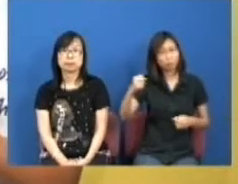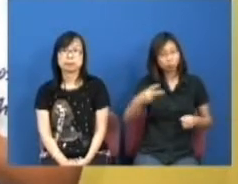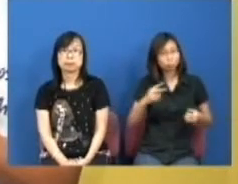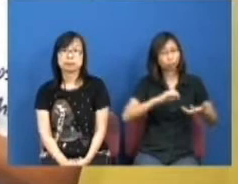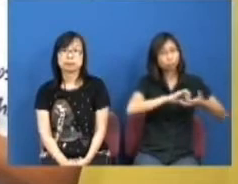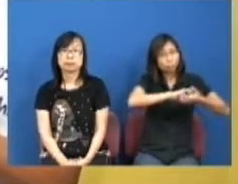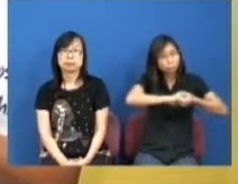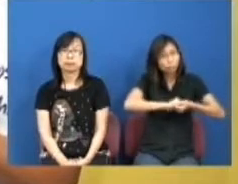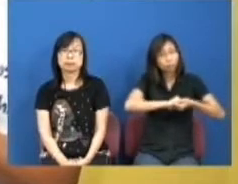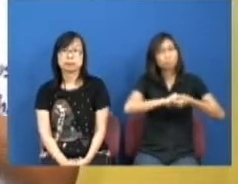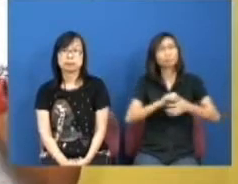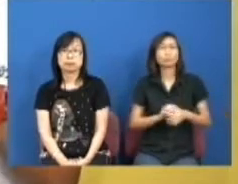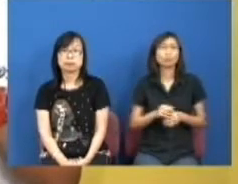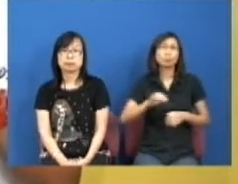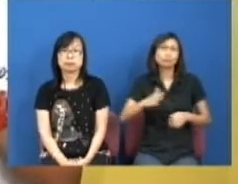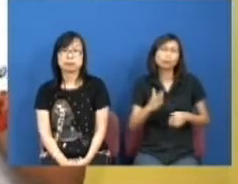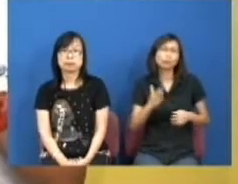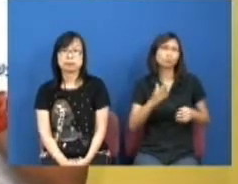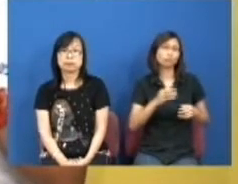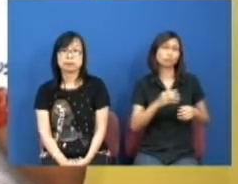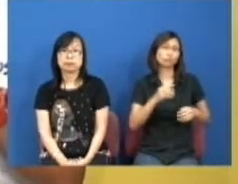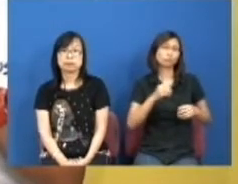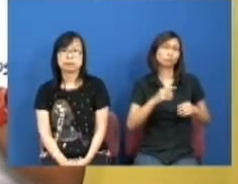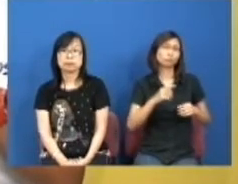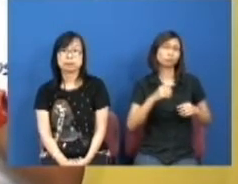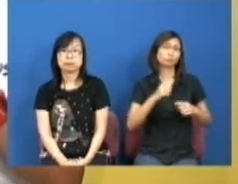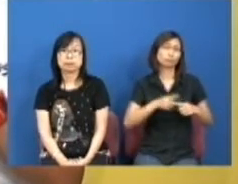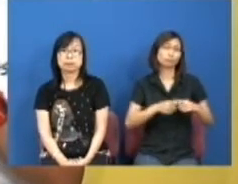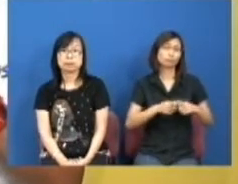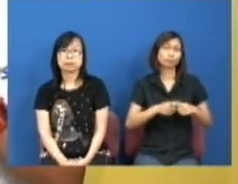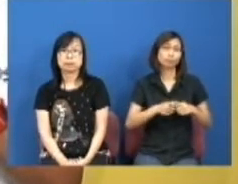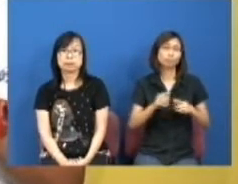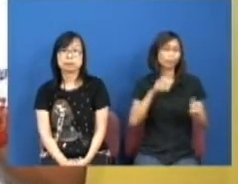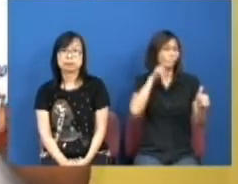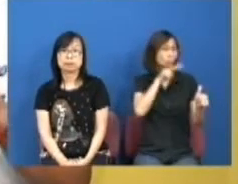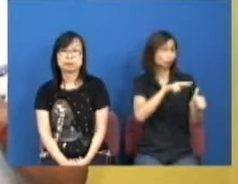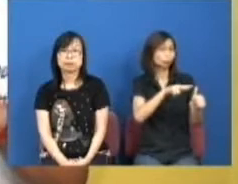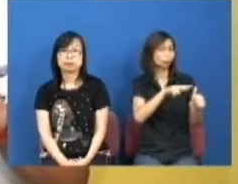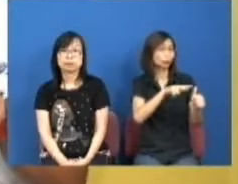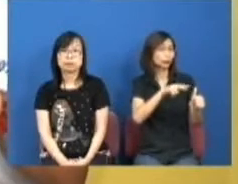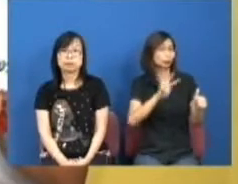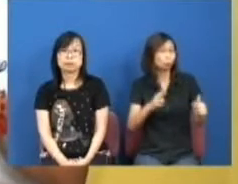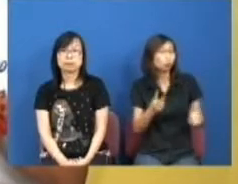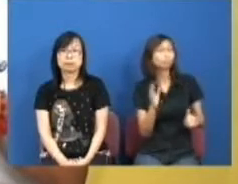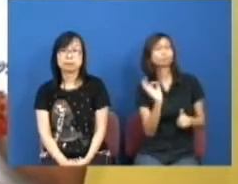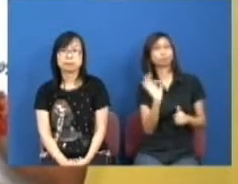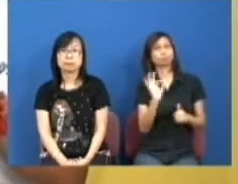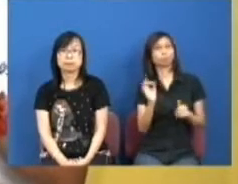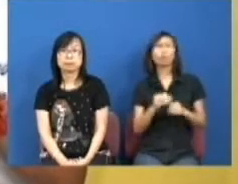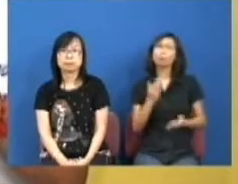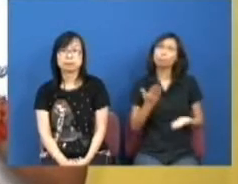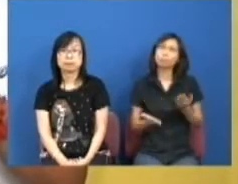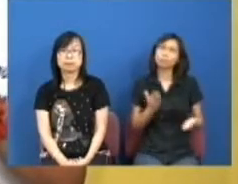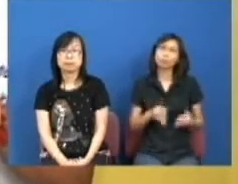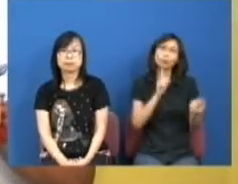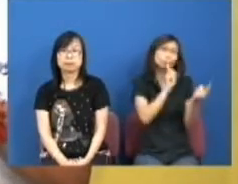上就係話，即係中央如果假設他們的管治方針沒有改變的，會不會也都是只不過是對